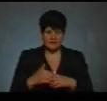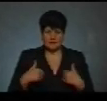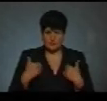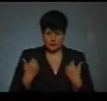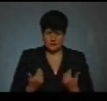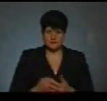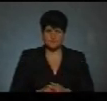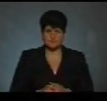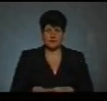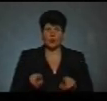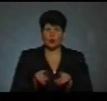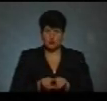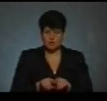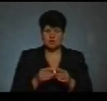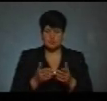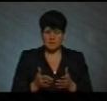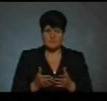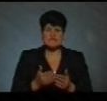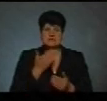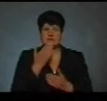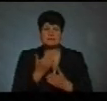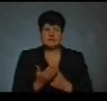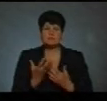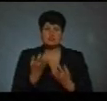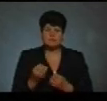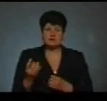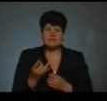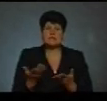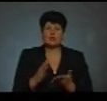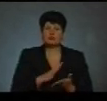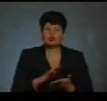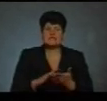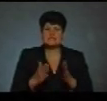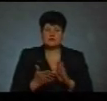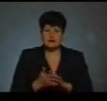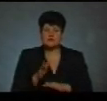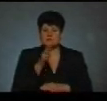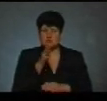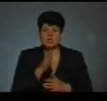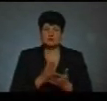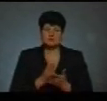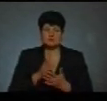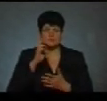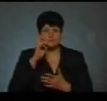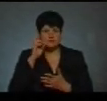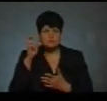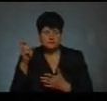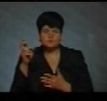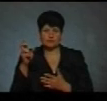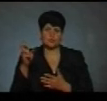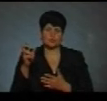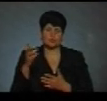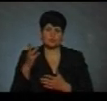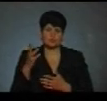вас. Отож, власне, перепитаємо вкотре, якою була ситуація під час великоднього богослужіння у лаврі, скільки було